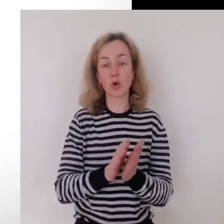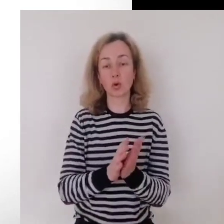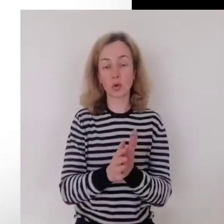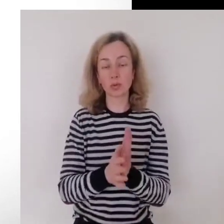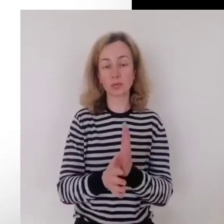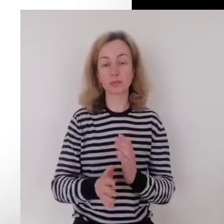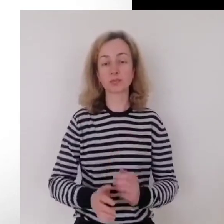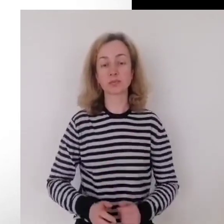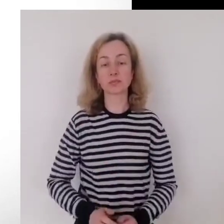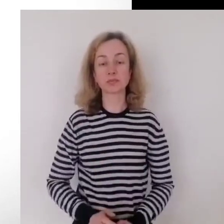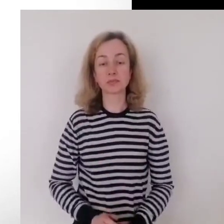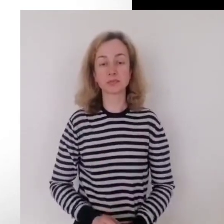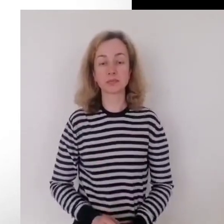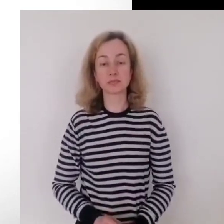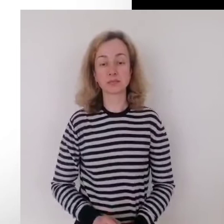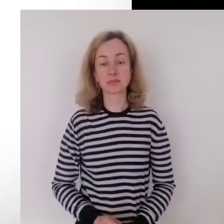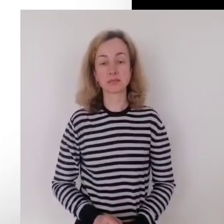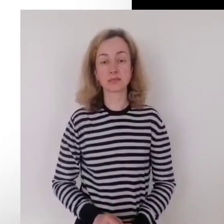творог,